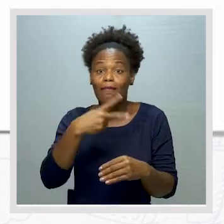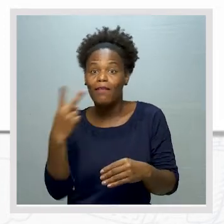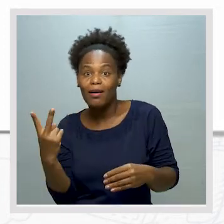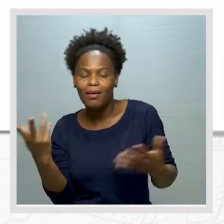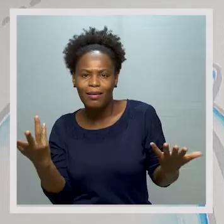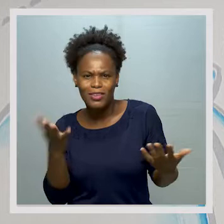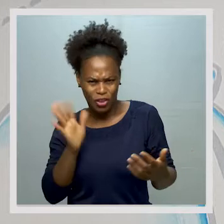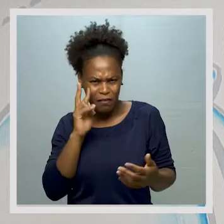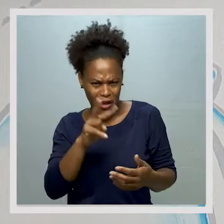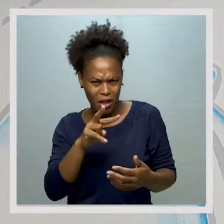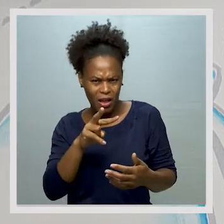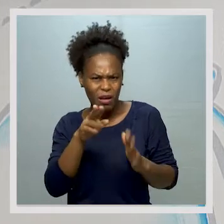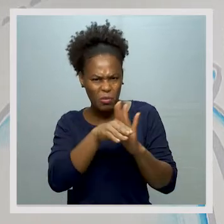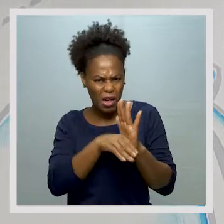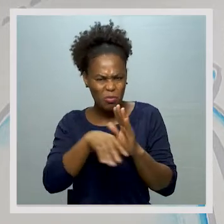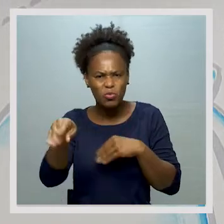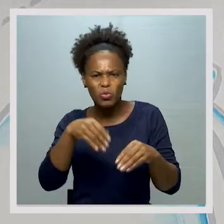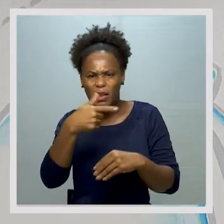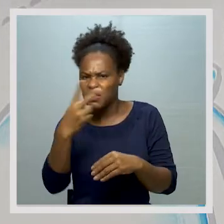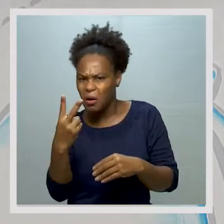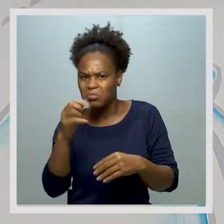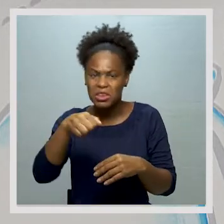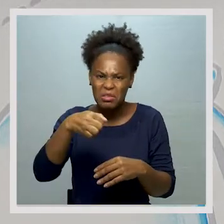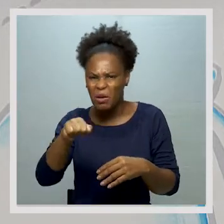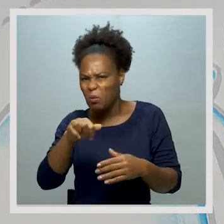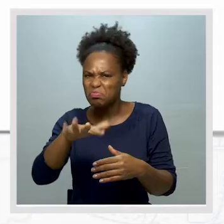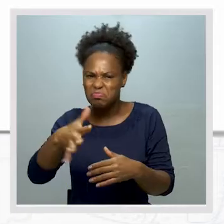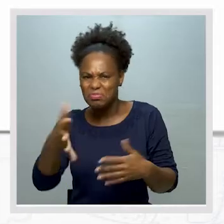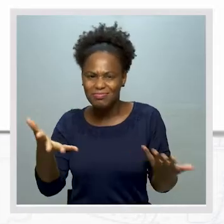Oui? Non? Peut-être? Très bien.